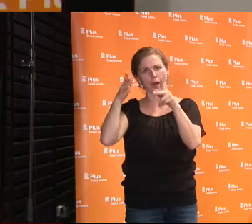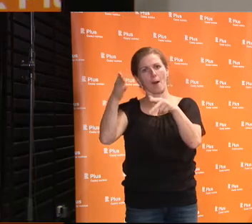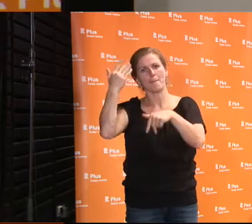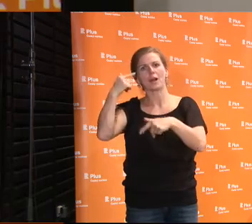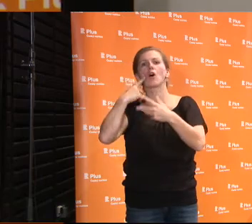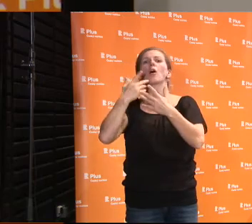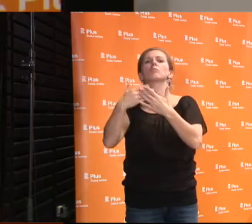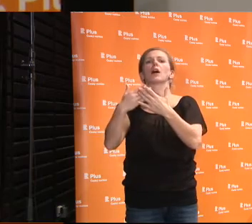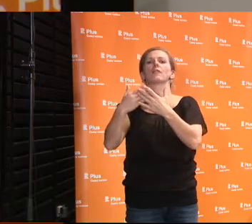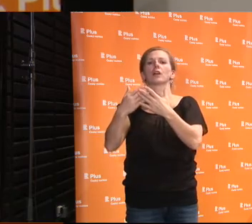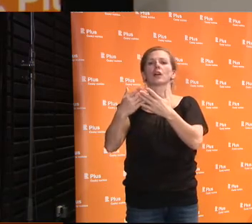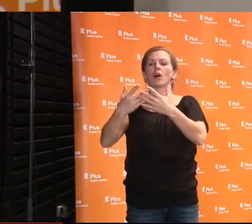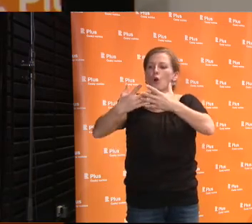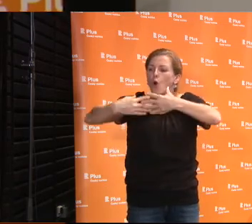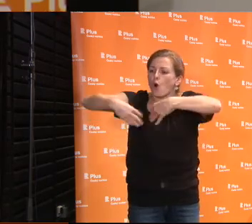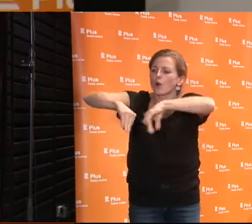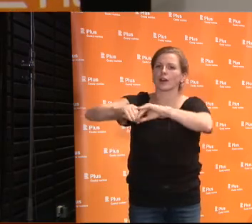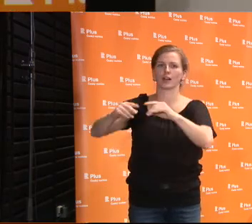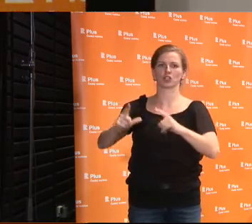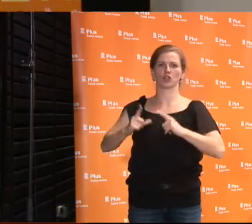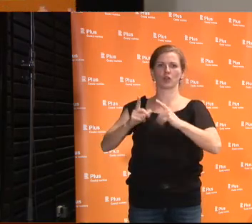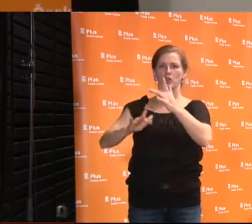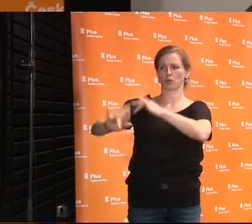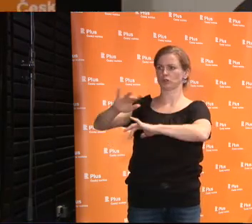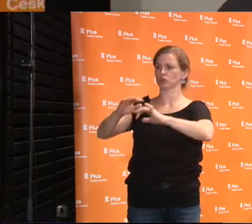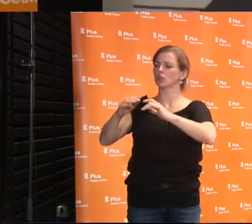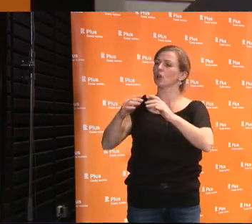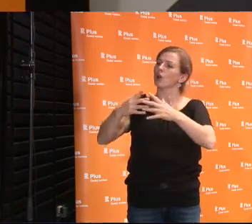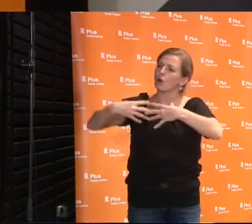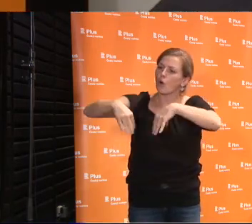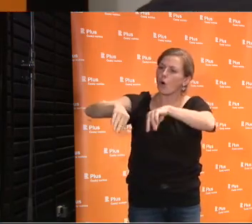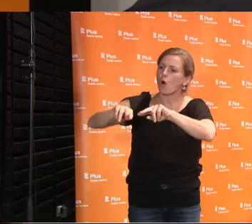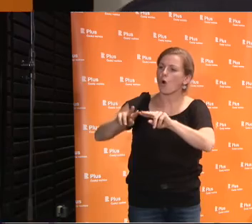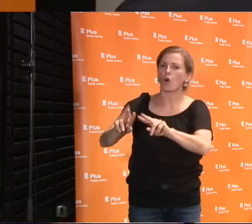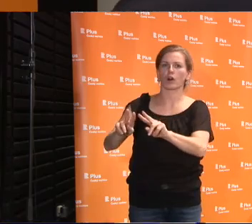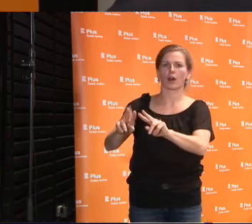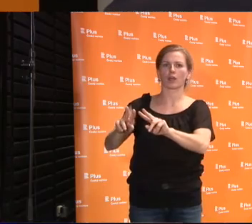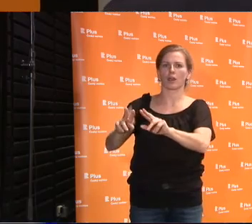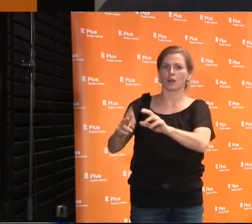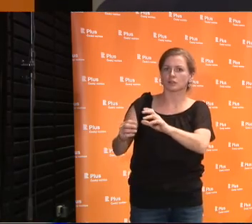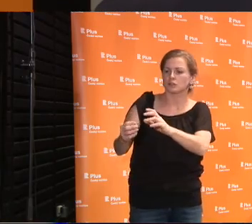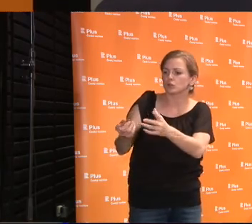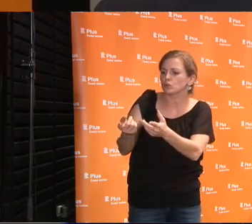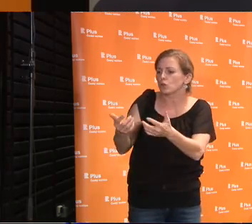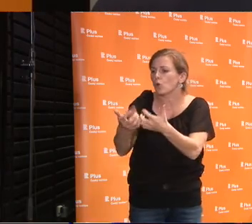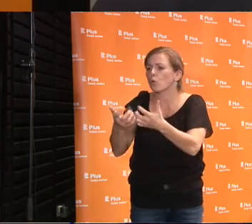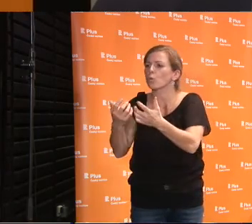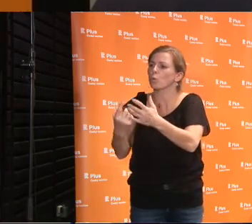právě ochrana životního prostředí, ochrana zdrojů a chápání všeho v